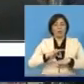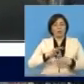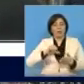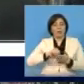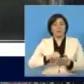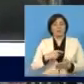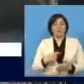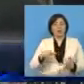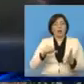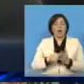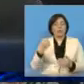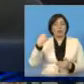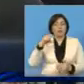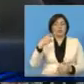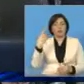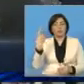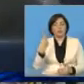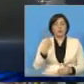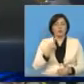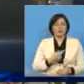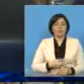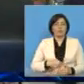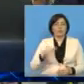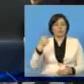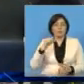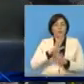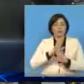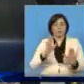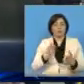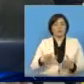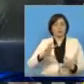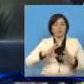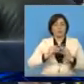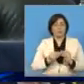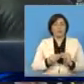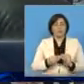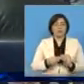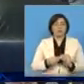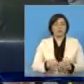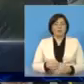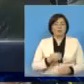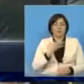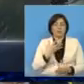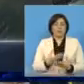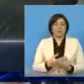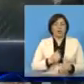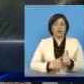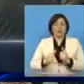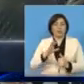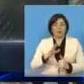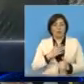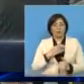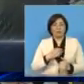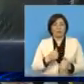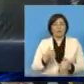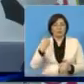чемпиондық. Командамызда өте жақсы нәтиже деп ойлаймын. Сол алдағы тек осындай жарыстардан тек